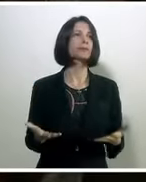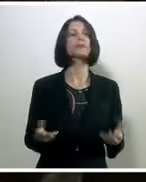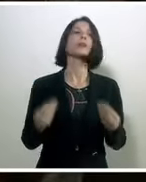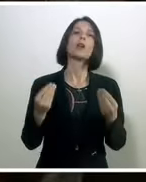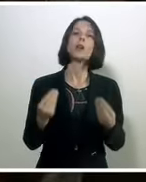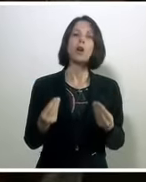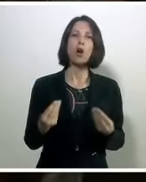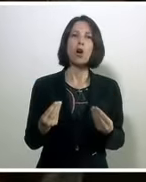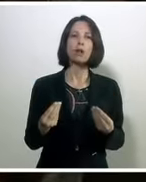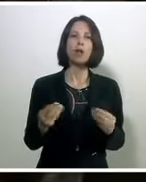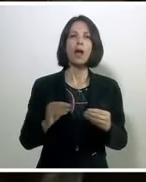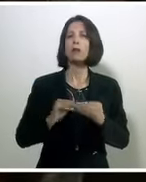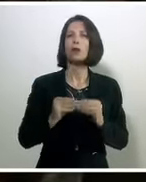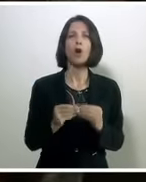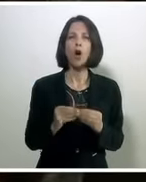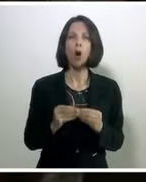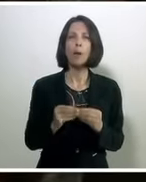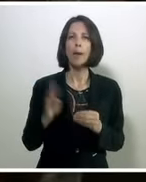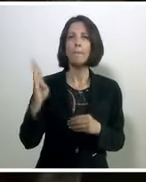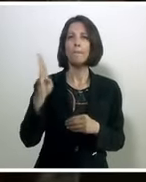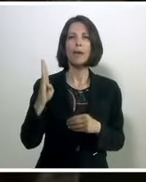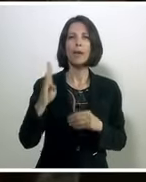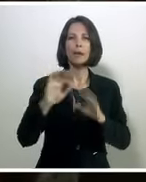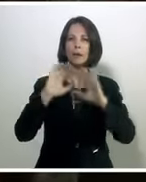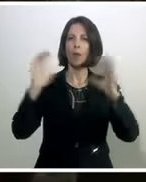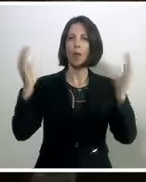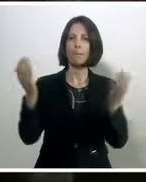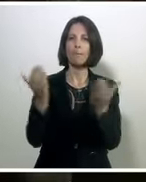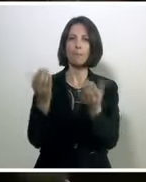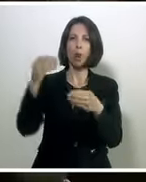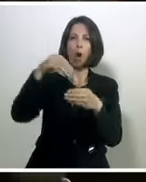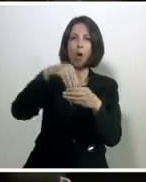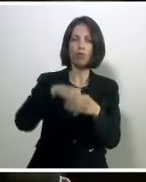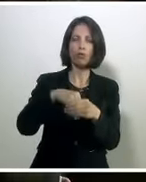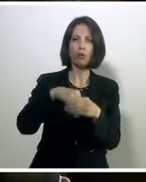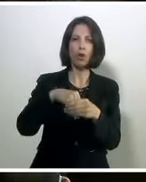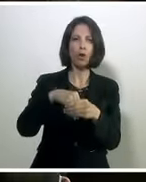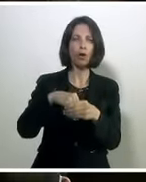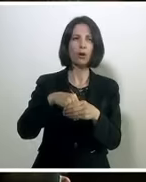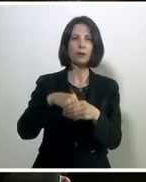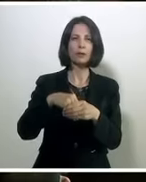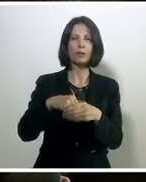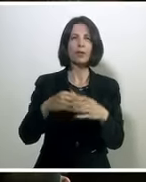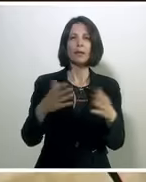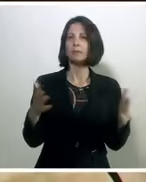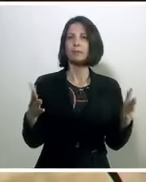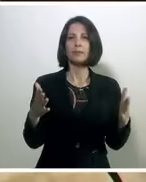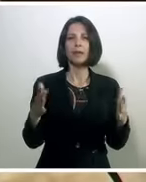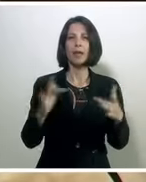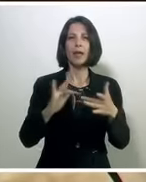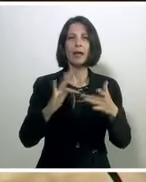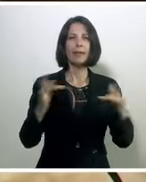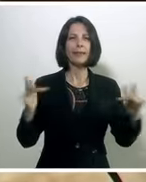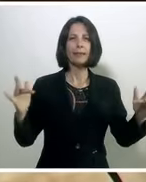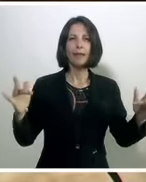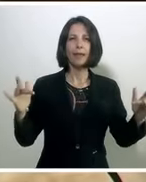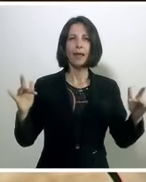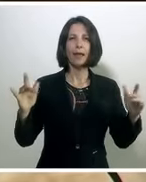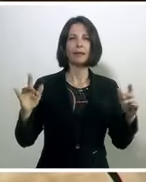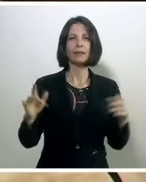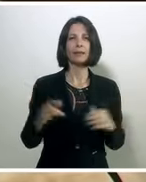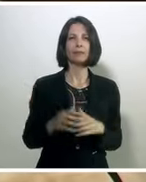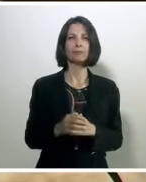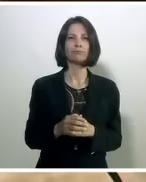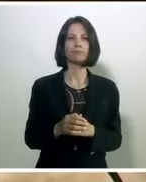stato Berlinguer nel mondo tante volte disperso e vano dai social media difficile